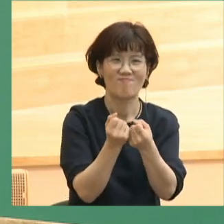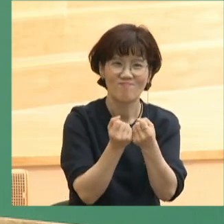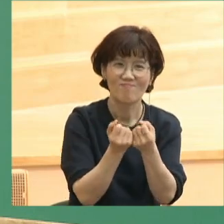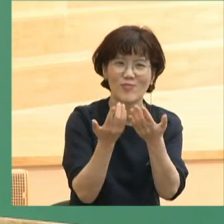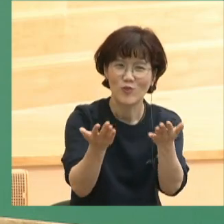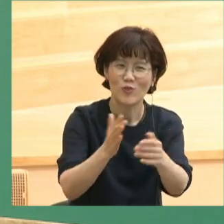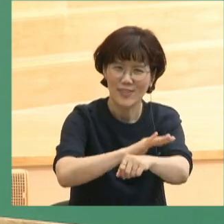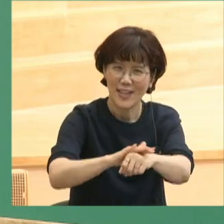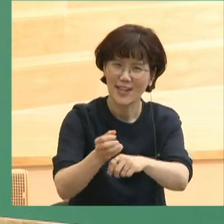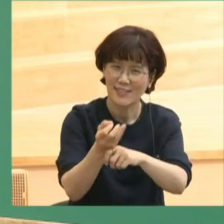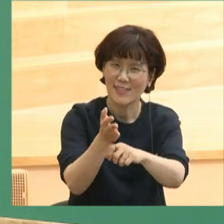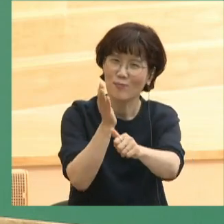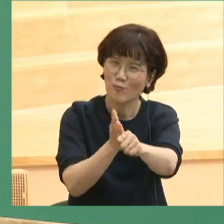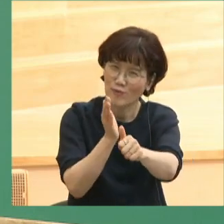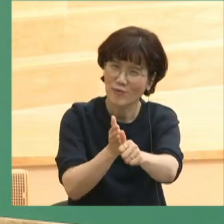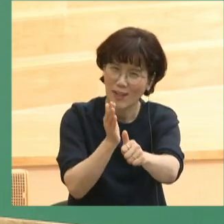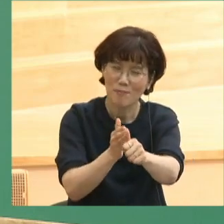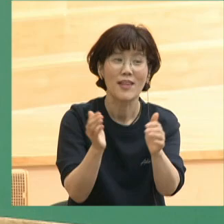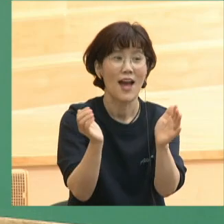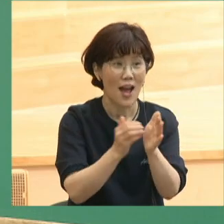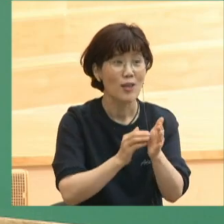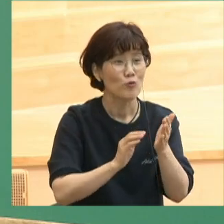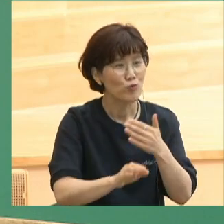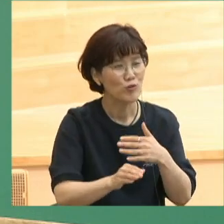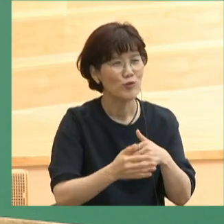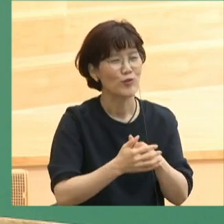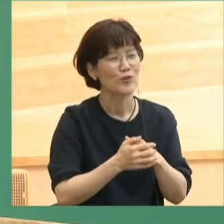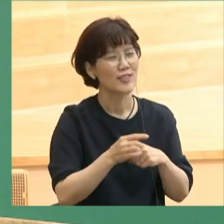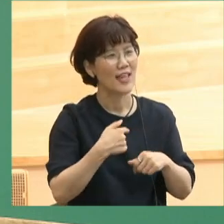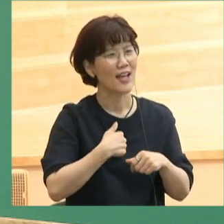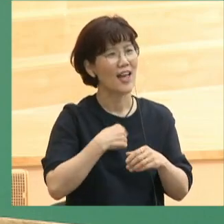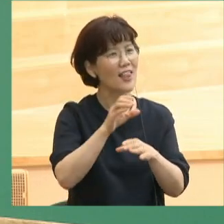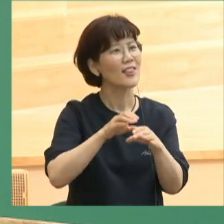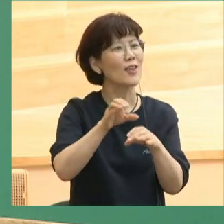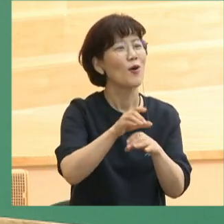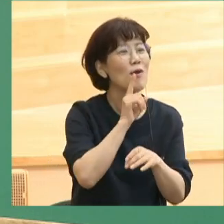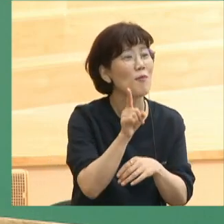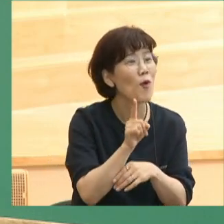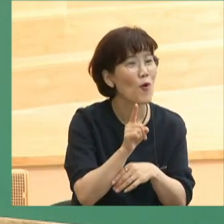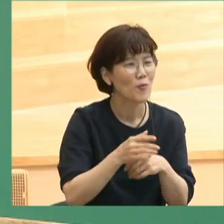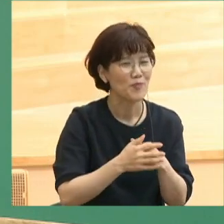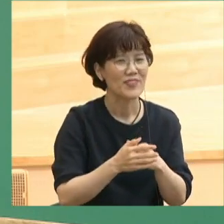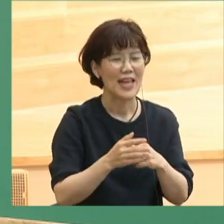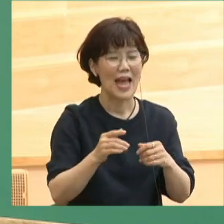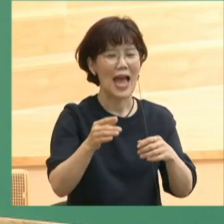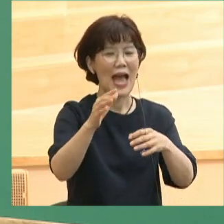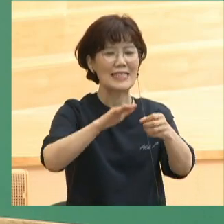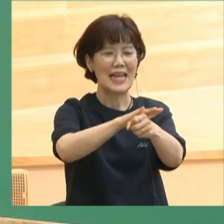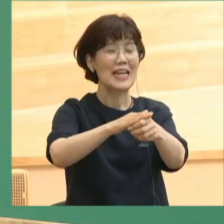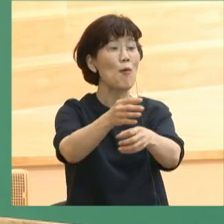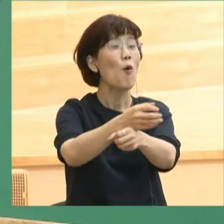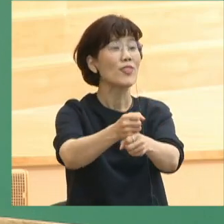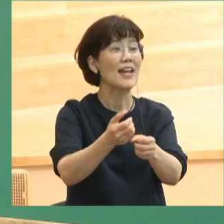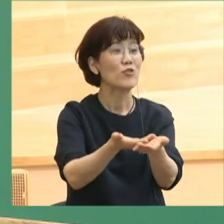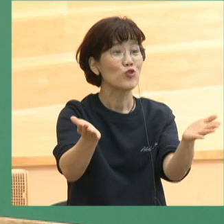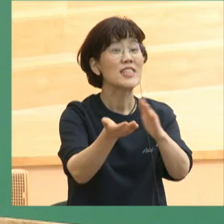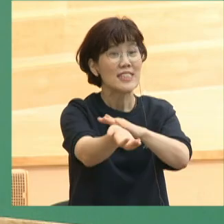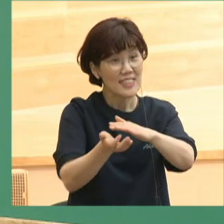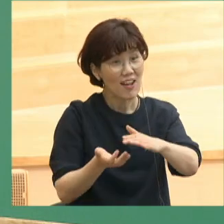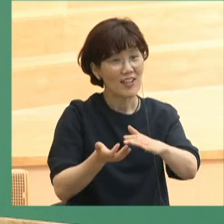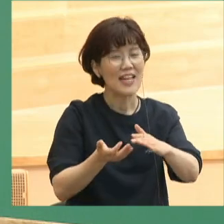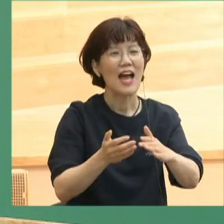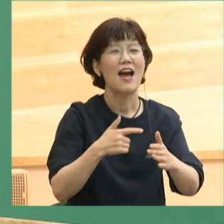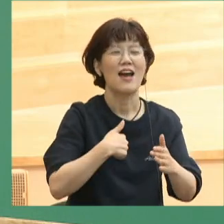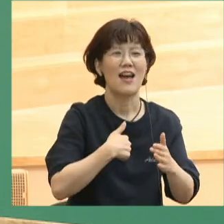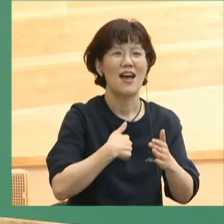도와서 전달이 잘 되도록 해주세요 라고 얘기했고, 그러면서 이제 뭘 얘기했냐면 그 사랑의 보따리 하기 전에 택배기사